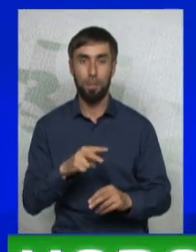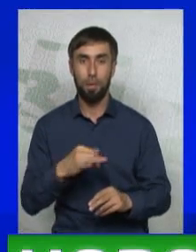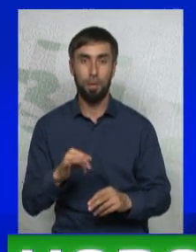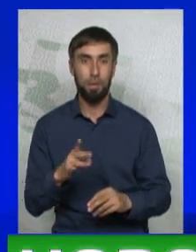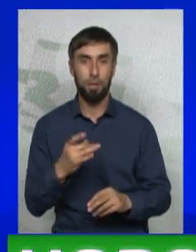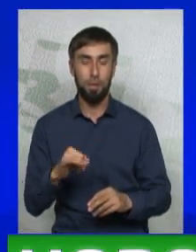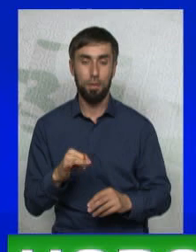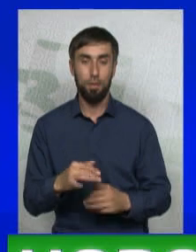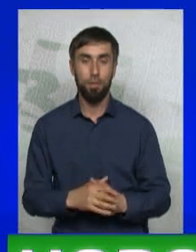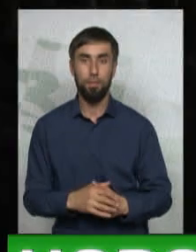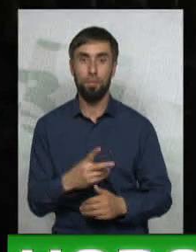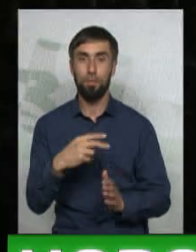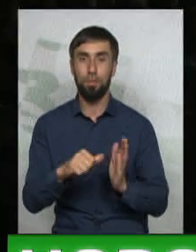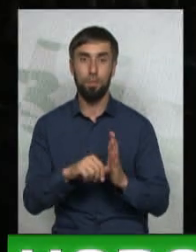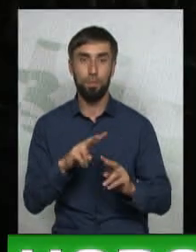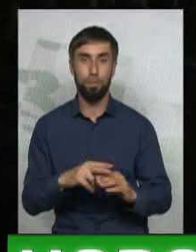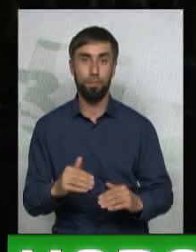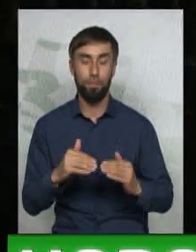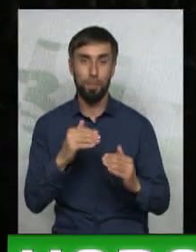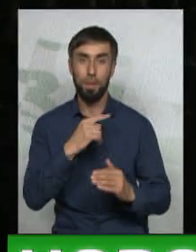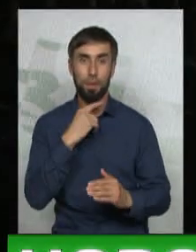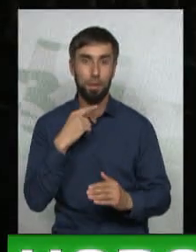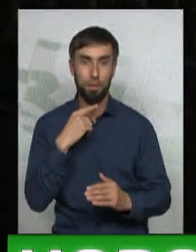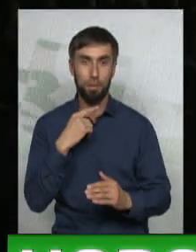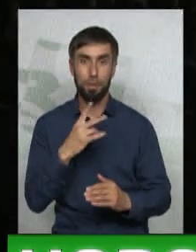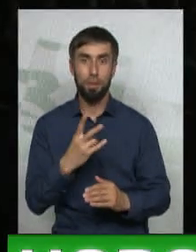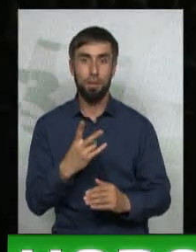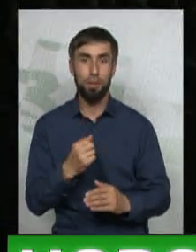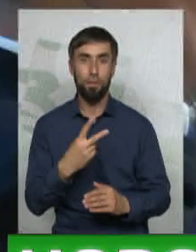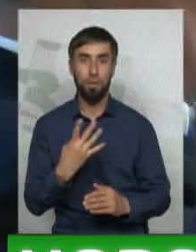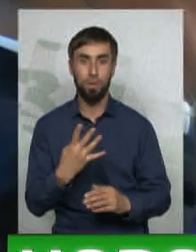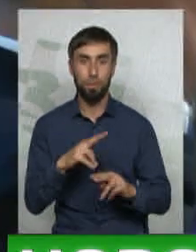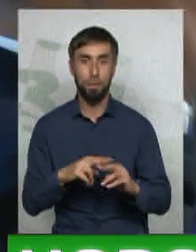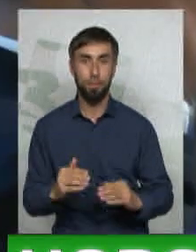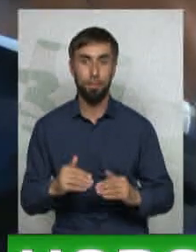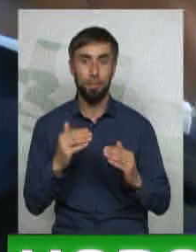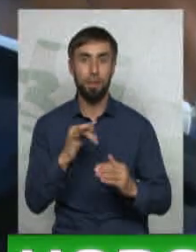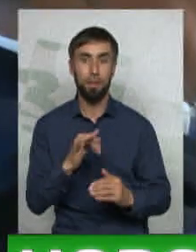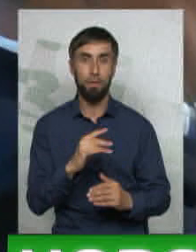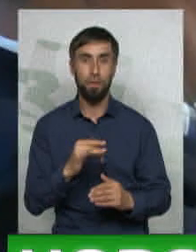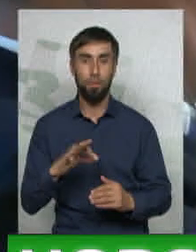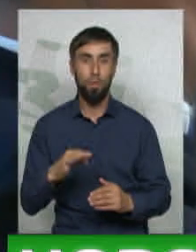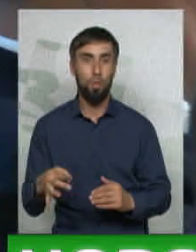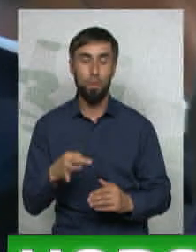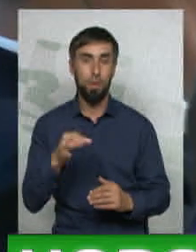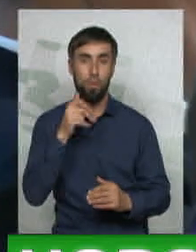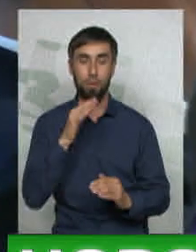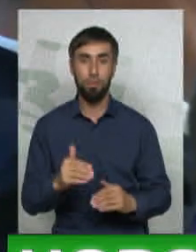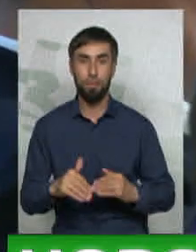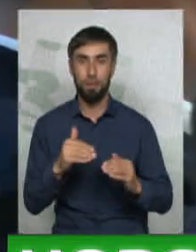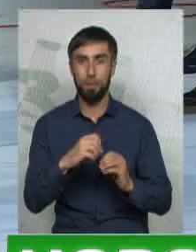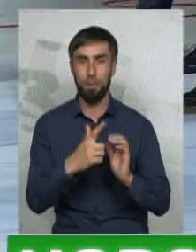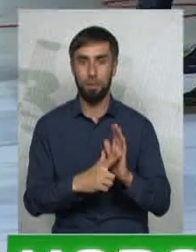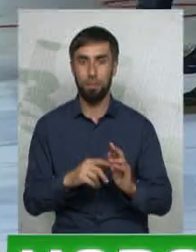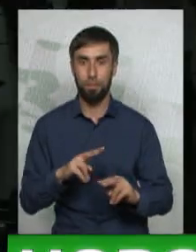край, рост на 26 позиций, Ингушетия на 24 позиции и Ивановская область, которая поднялась на